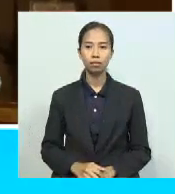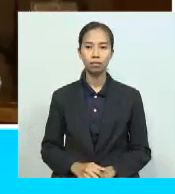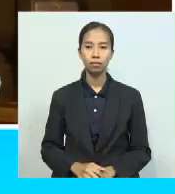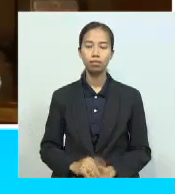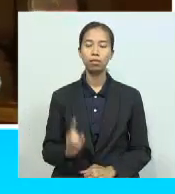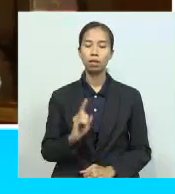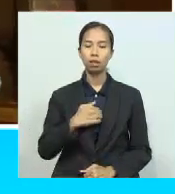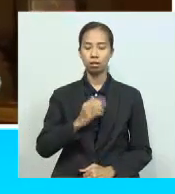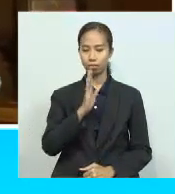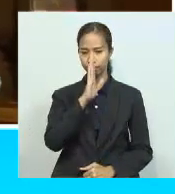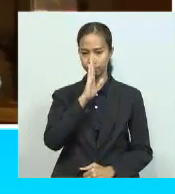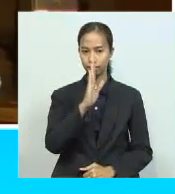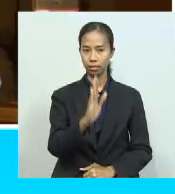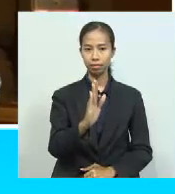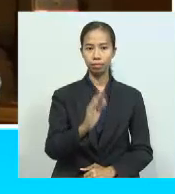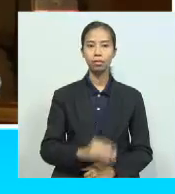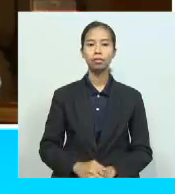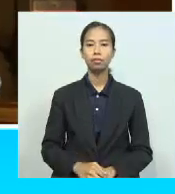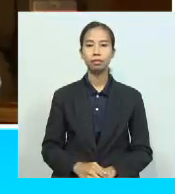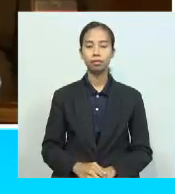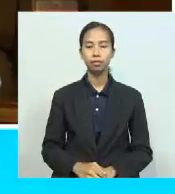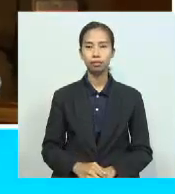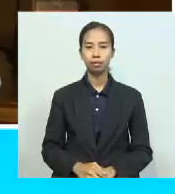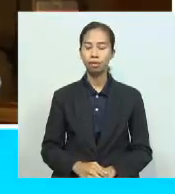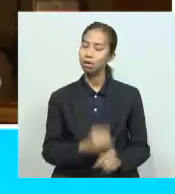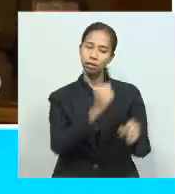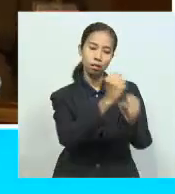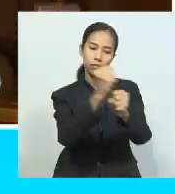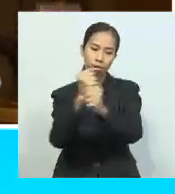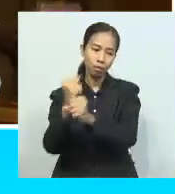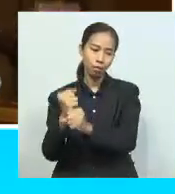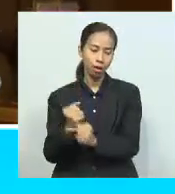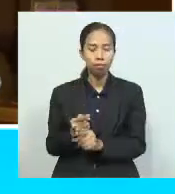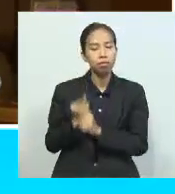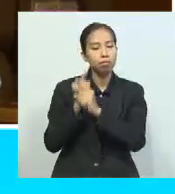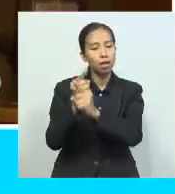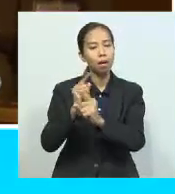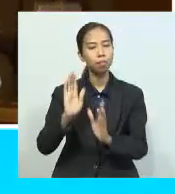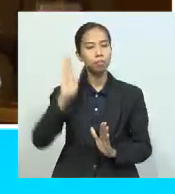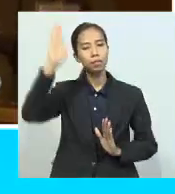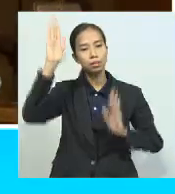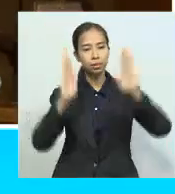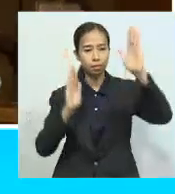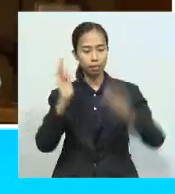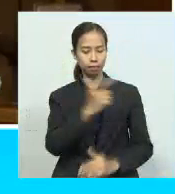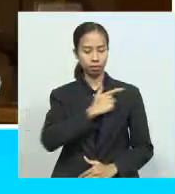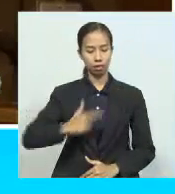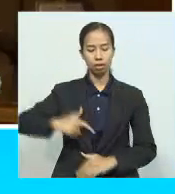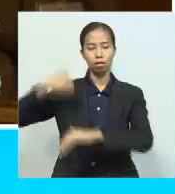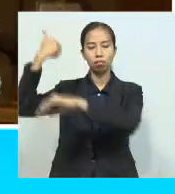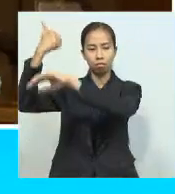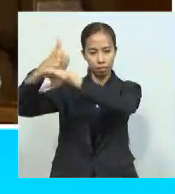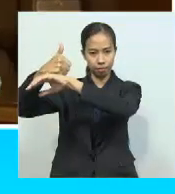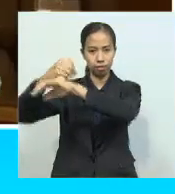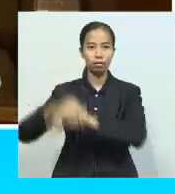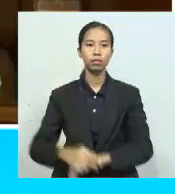เป็นกลางนะครับดำเนินทุกอย่างตามระบอบประชาธิปไตยอันมีพระมหากษัตริย์เป็นประมุขนะเ